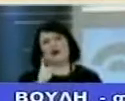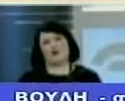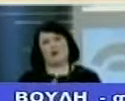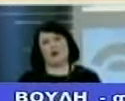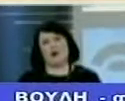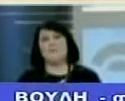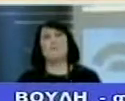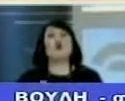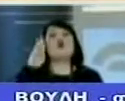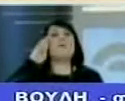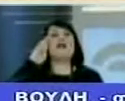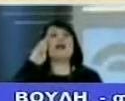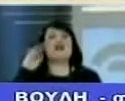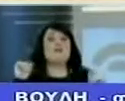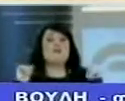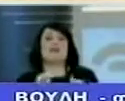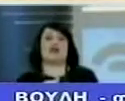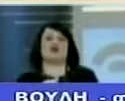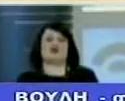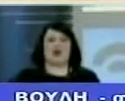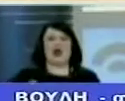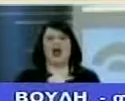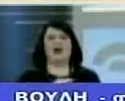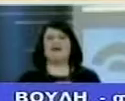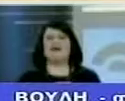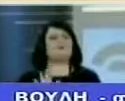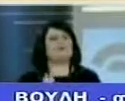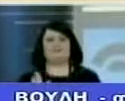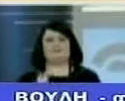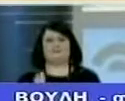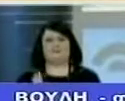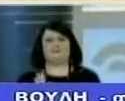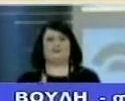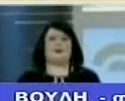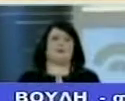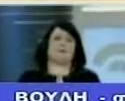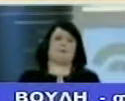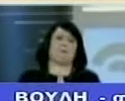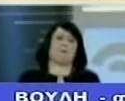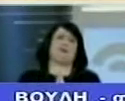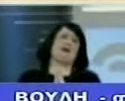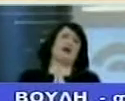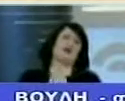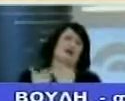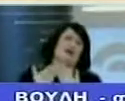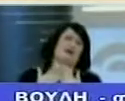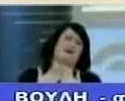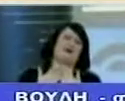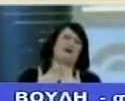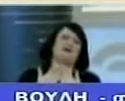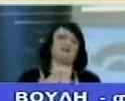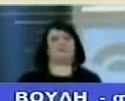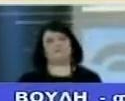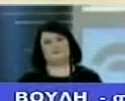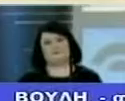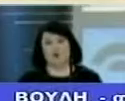ότι μόνο οι Αμερικανοί πιέζουν και όλοι οι άλλοι κάνουν απλώς δεήσεις και ανάβουν κεριά. Αν λοιπόν